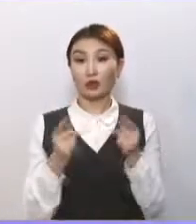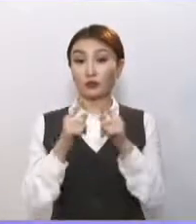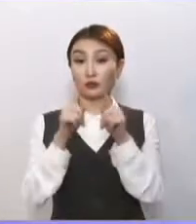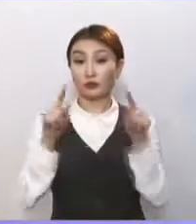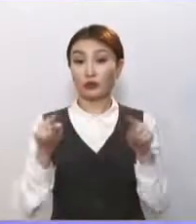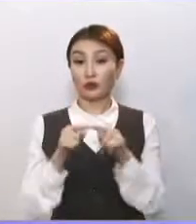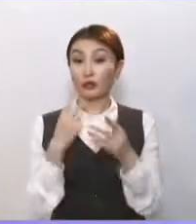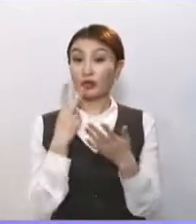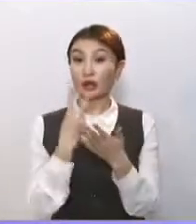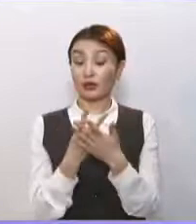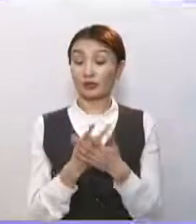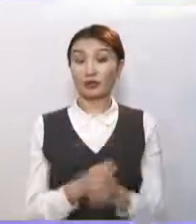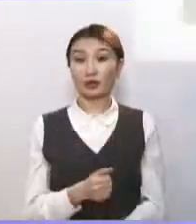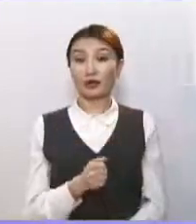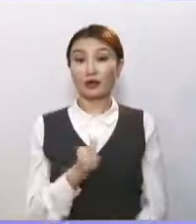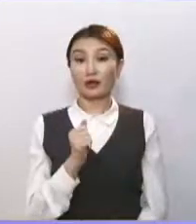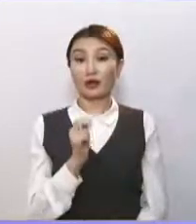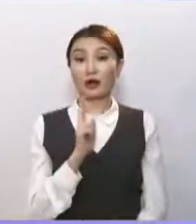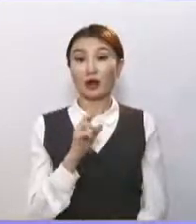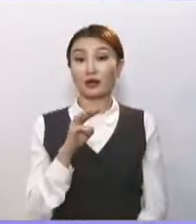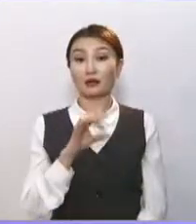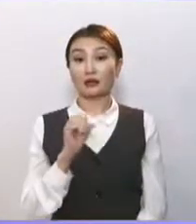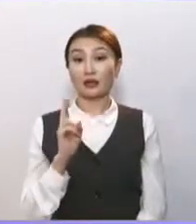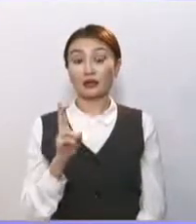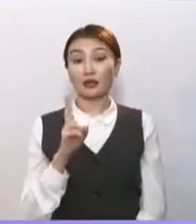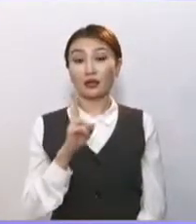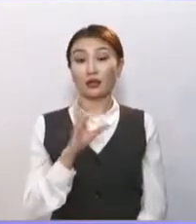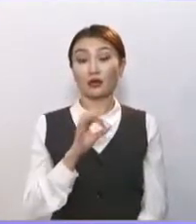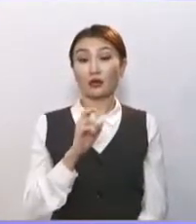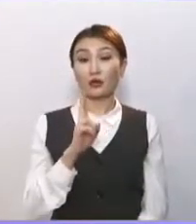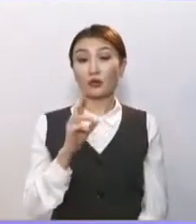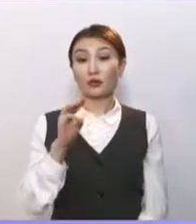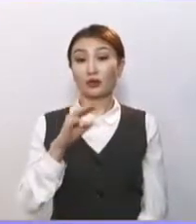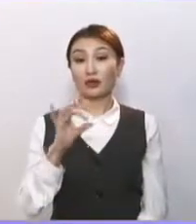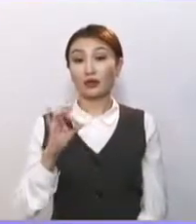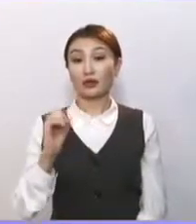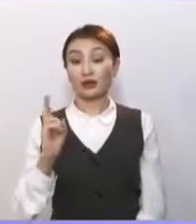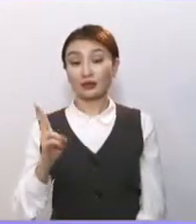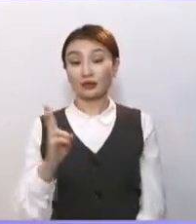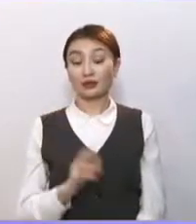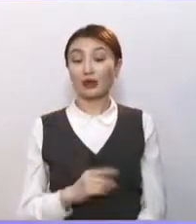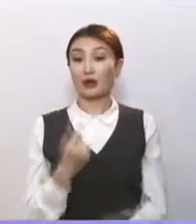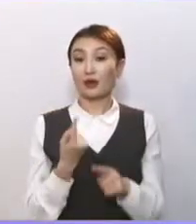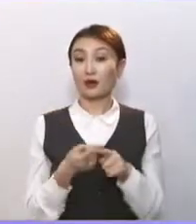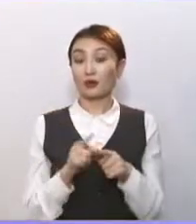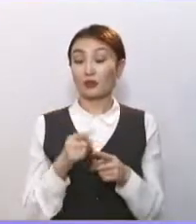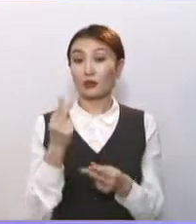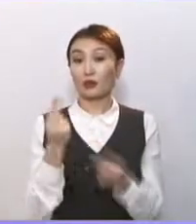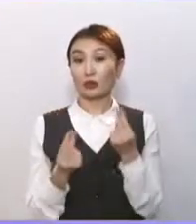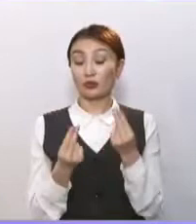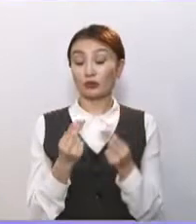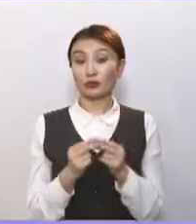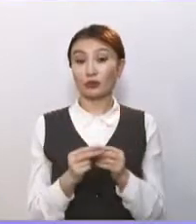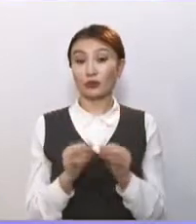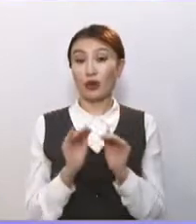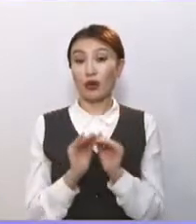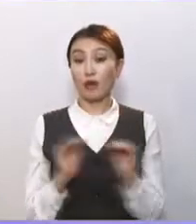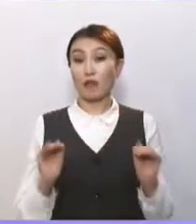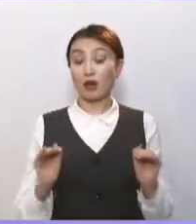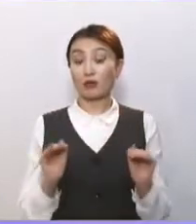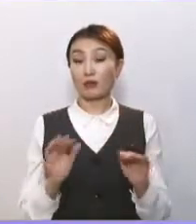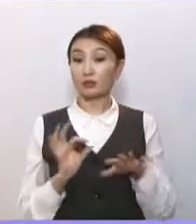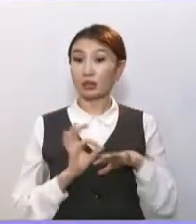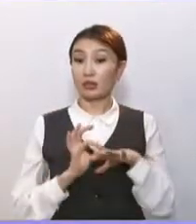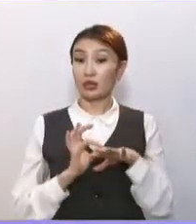карагыла. Ак терек, көк терек оюну. Бул оюнду бала бакчада ойногон